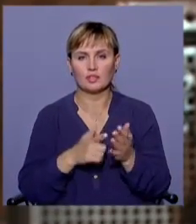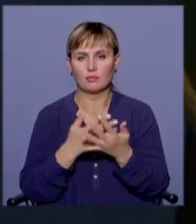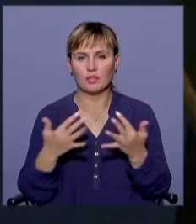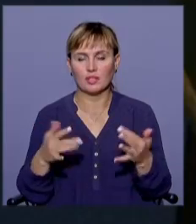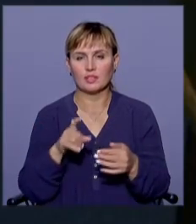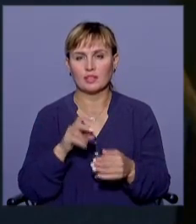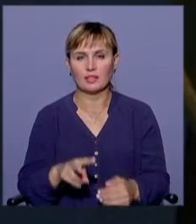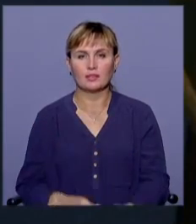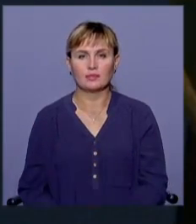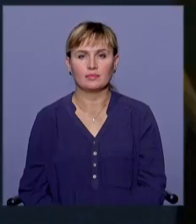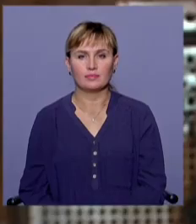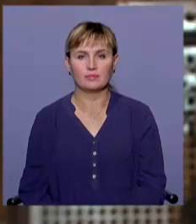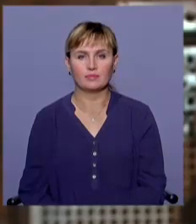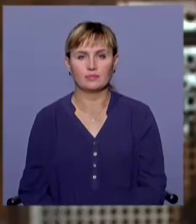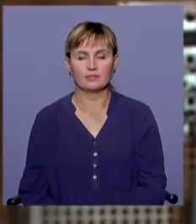экспозиционных залов.